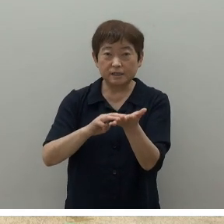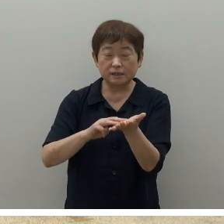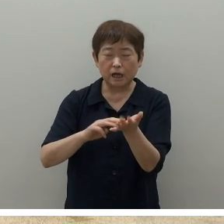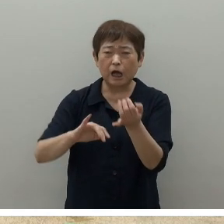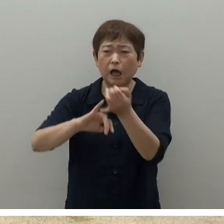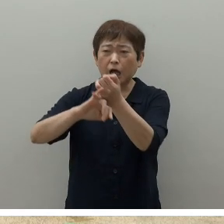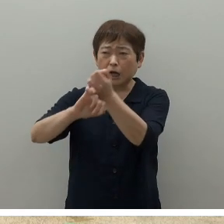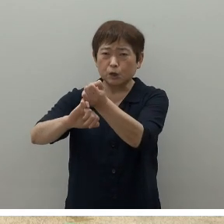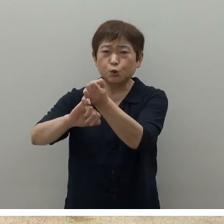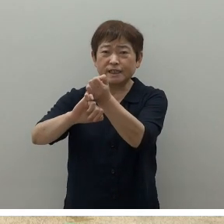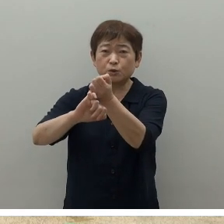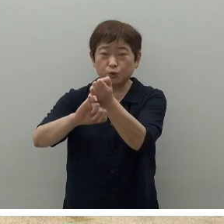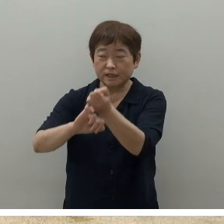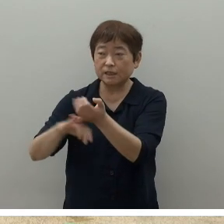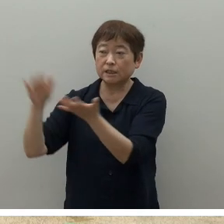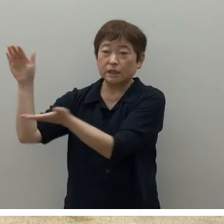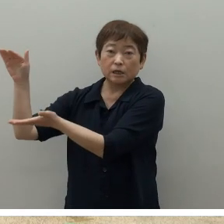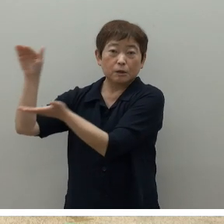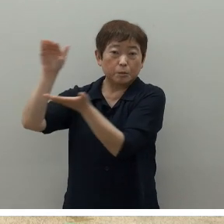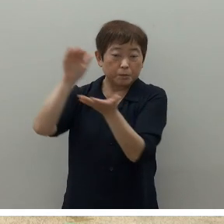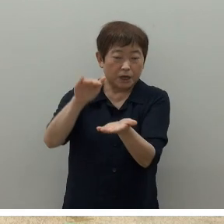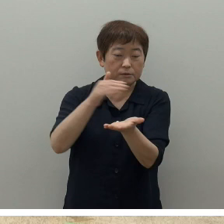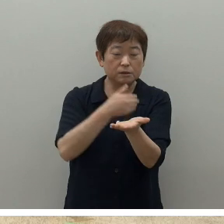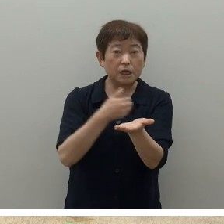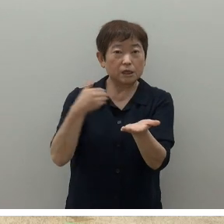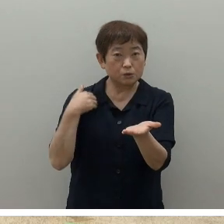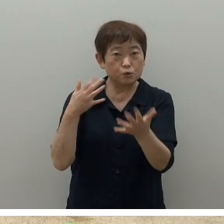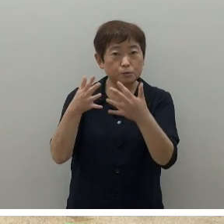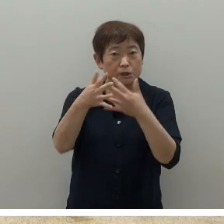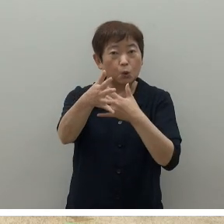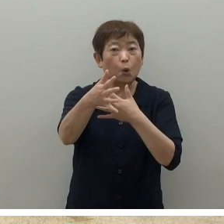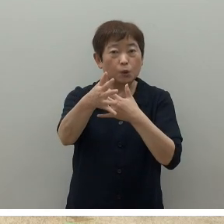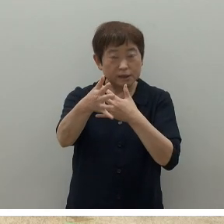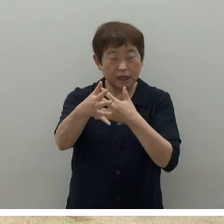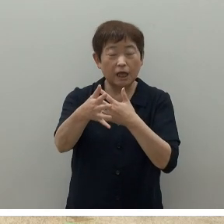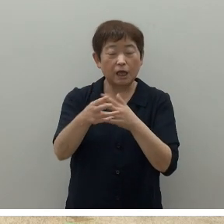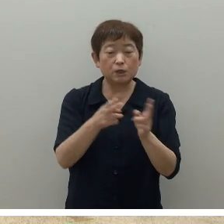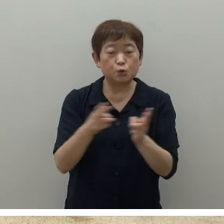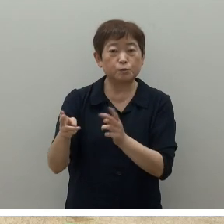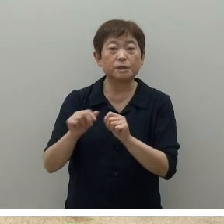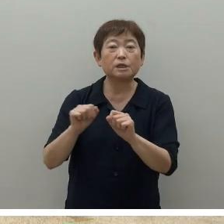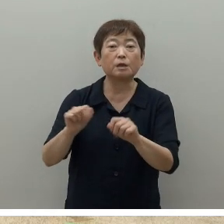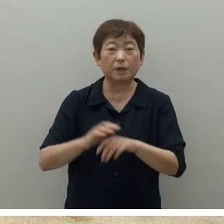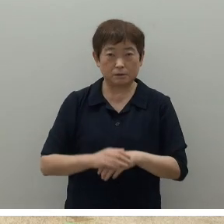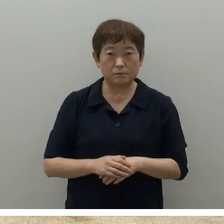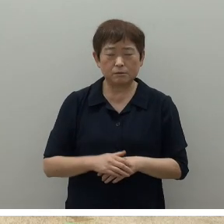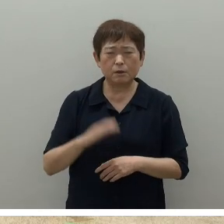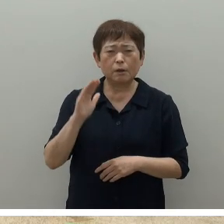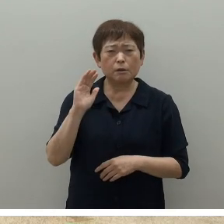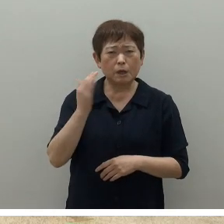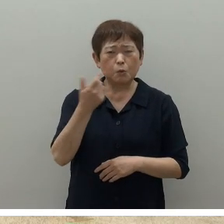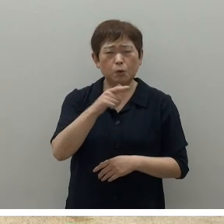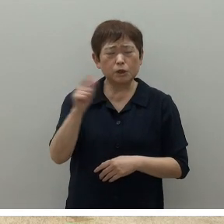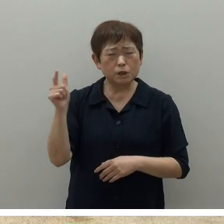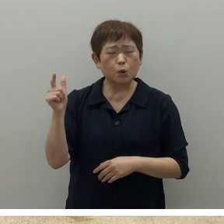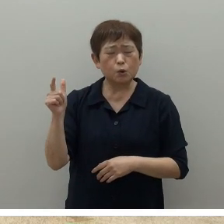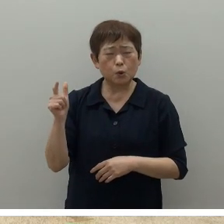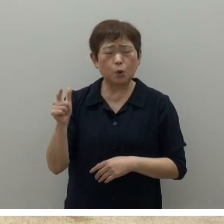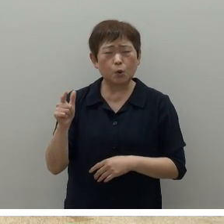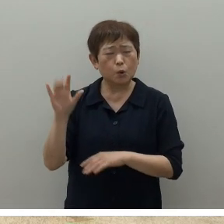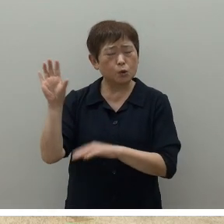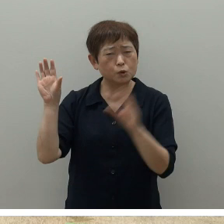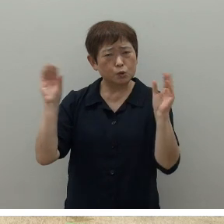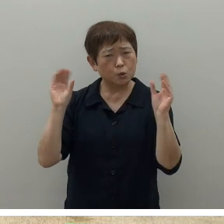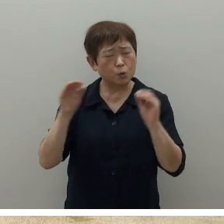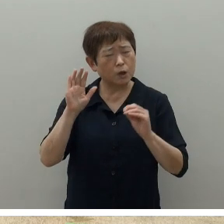確実に確保されるという見通しで作っています。ただ報道等を見てますと、やはり8月以降の供給の